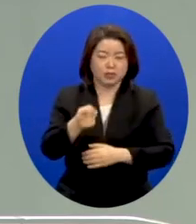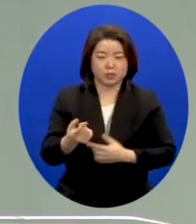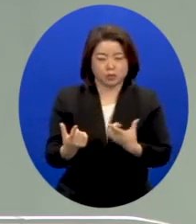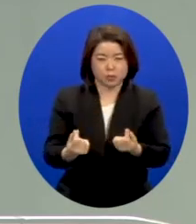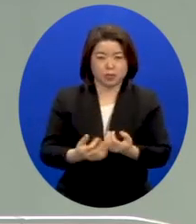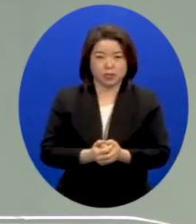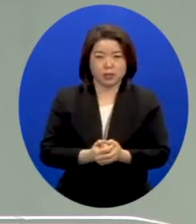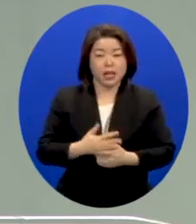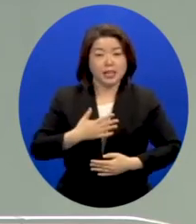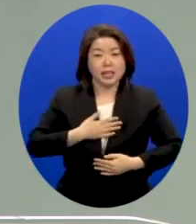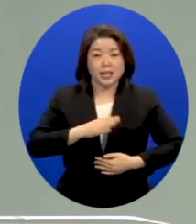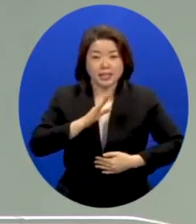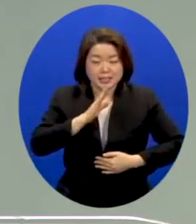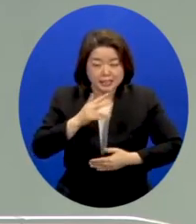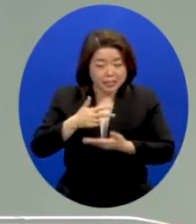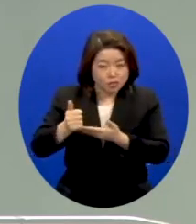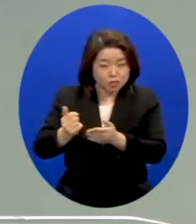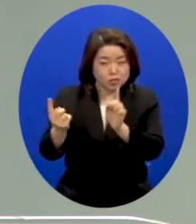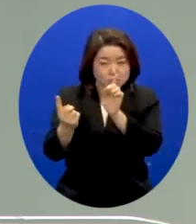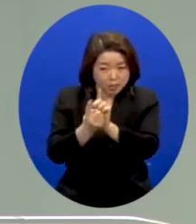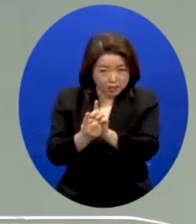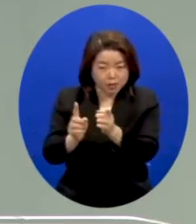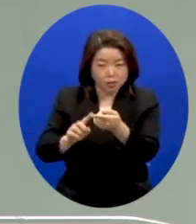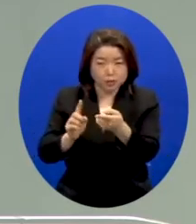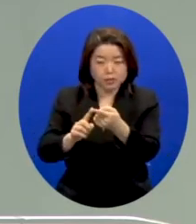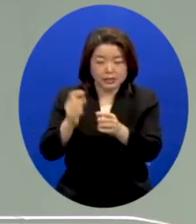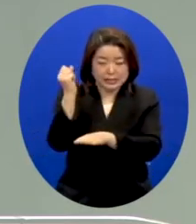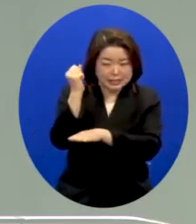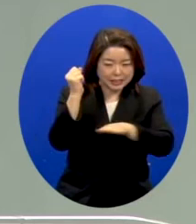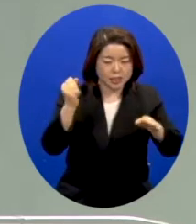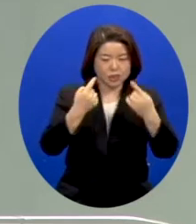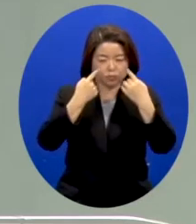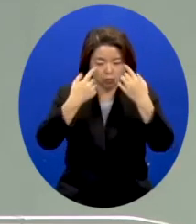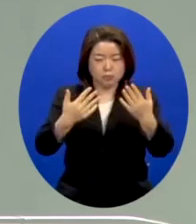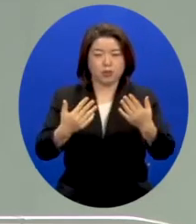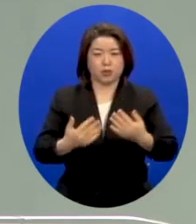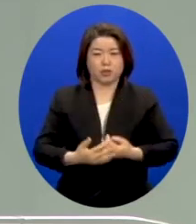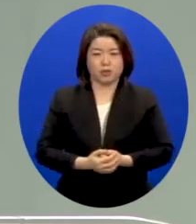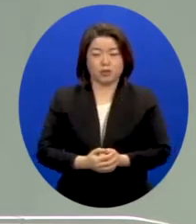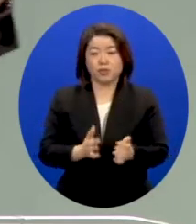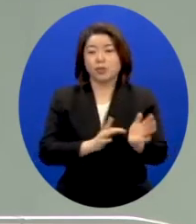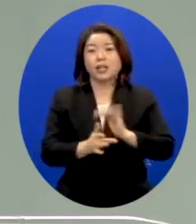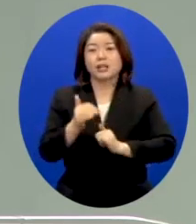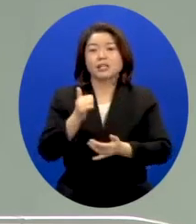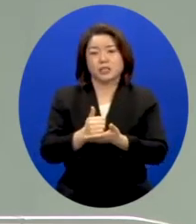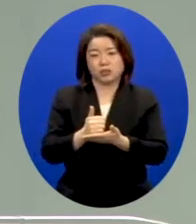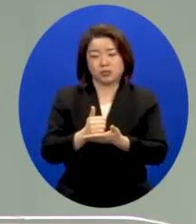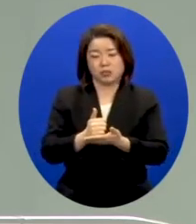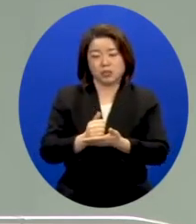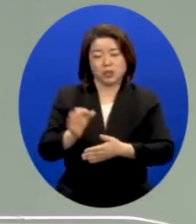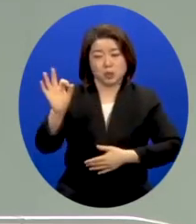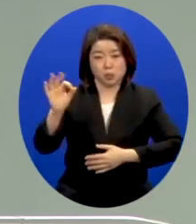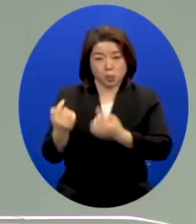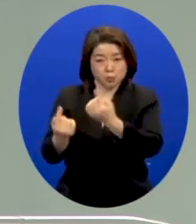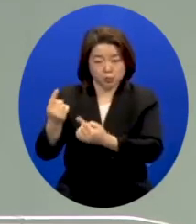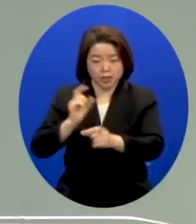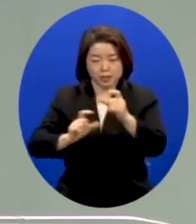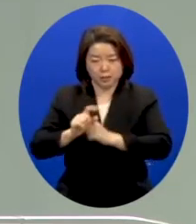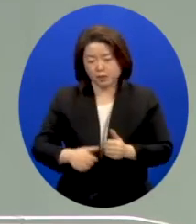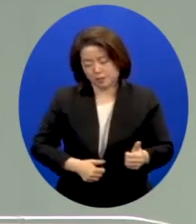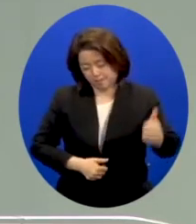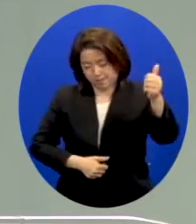정말 맞는지 아닌지는 기준이 분명합니다 예수님이 돈보다 더 좋아지는 것이